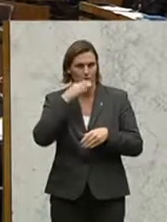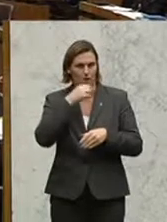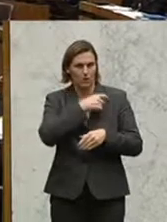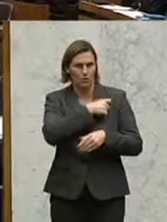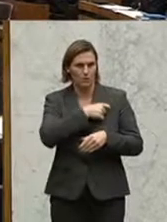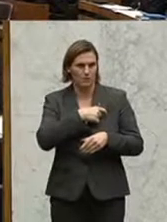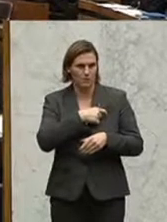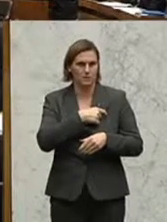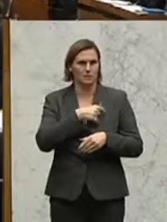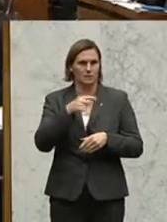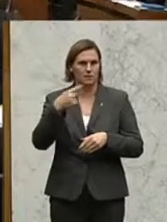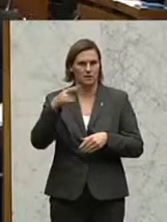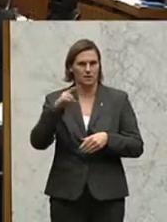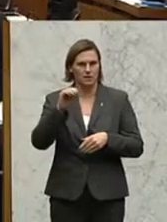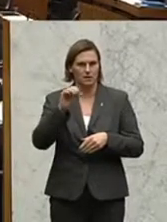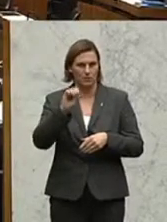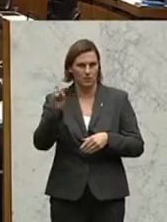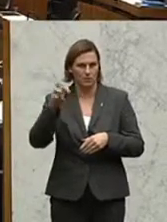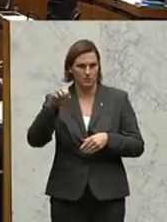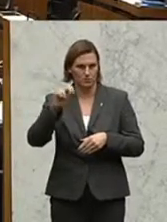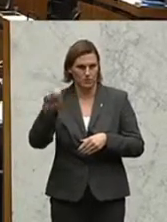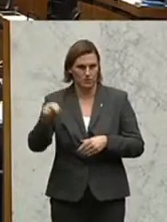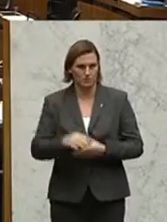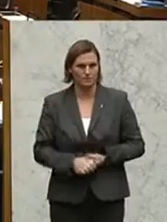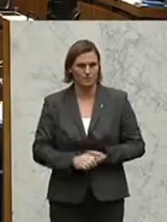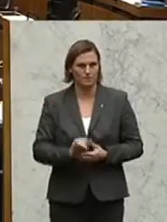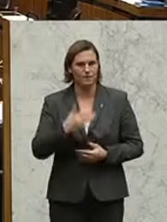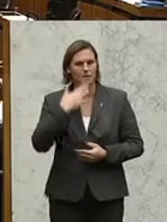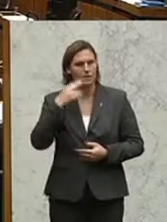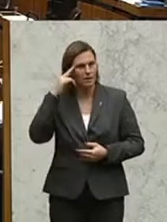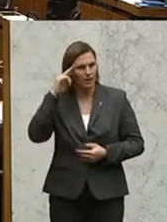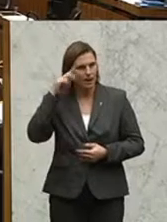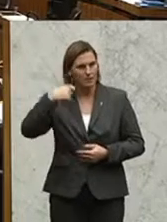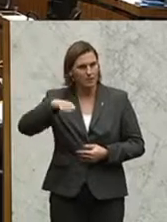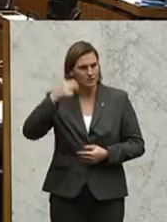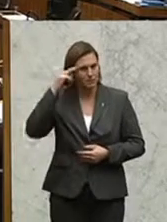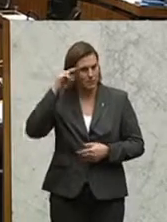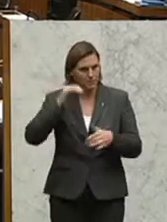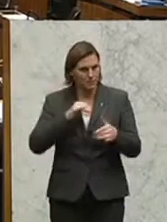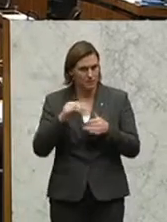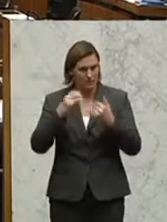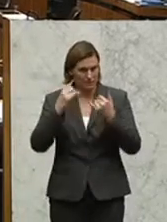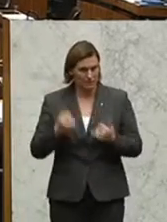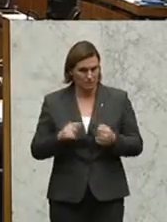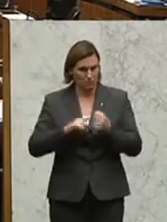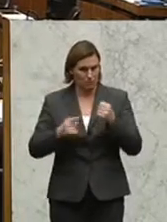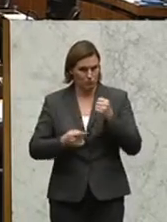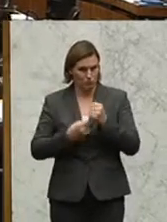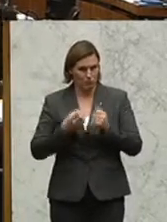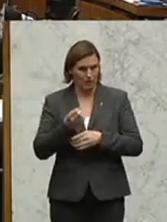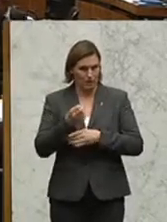Als nächste Rednerin am Wort Elisabeth Grossmann von der SPÖ. Herr Präsident, Herr Minister, der vorliegende